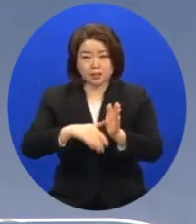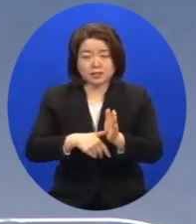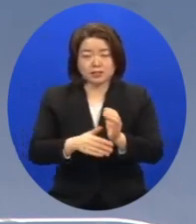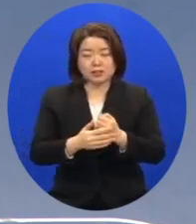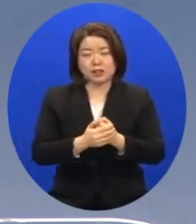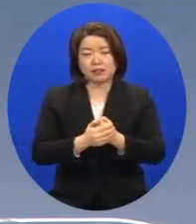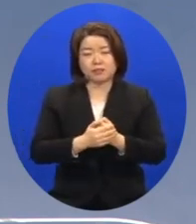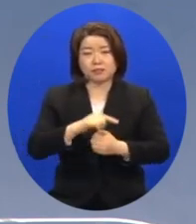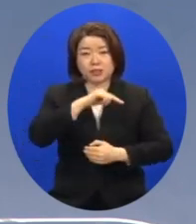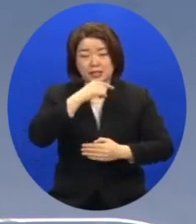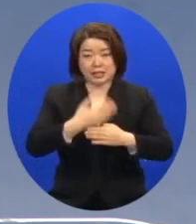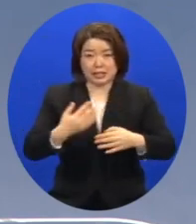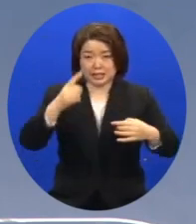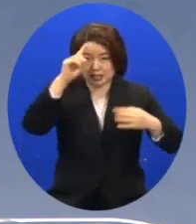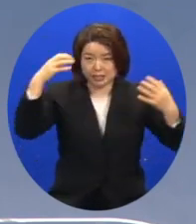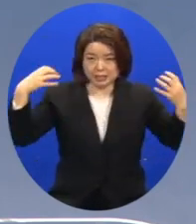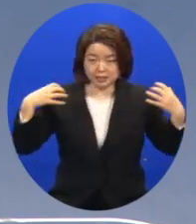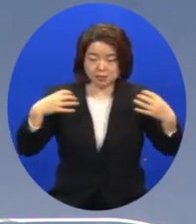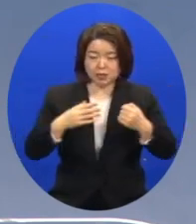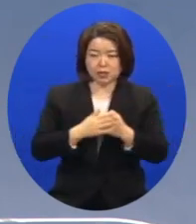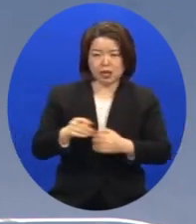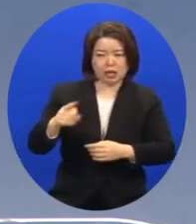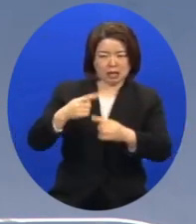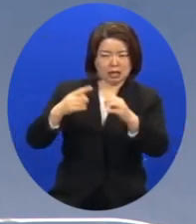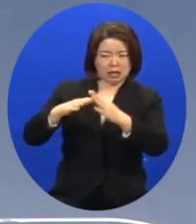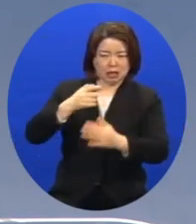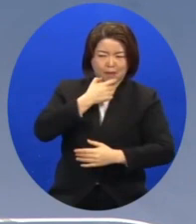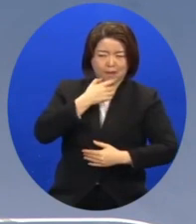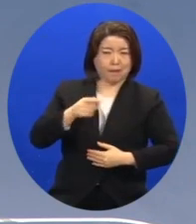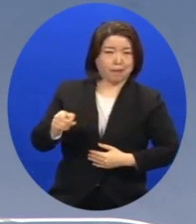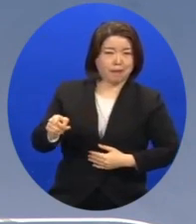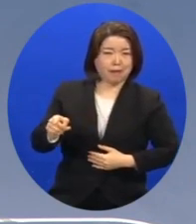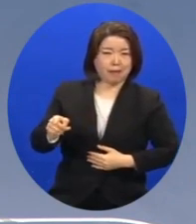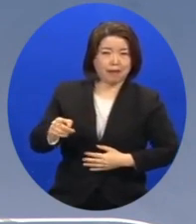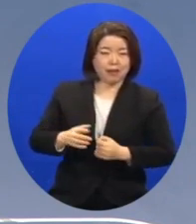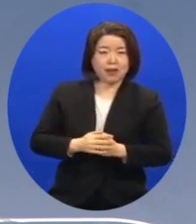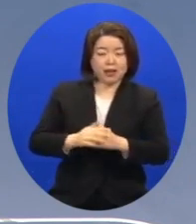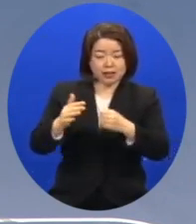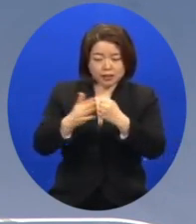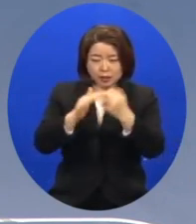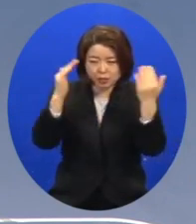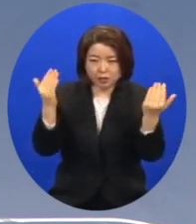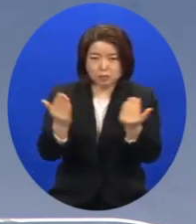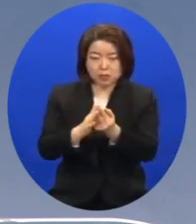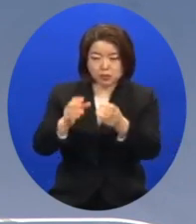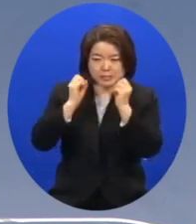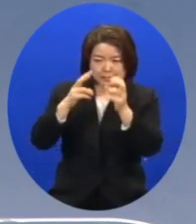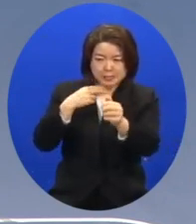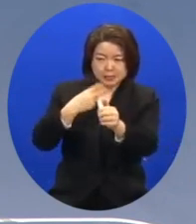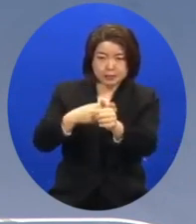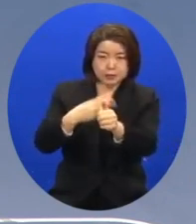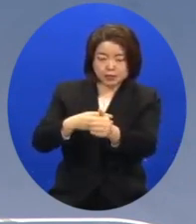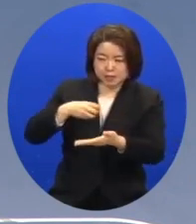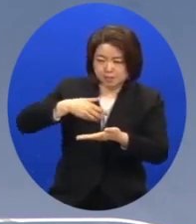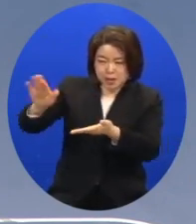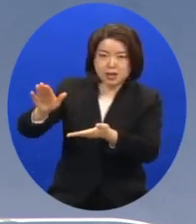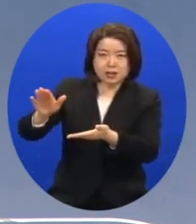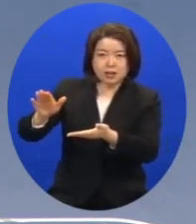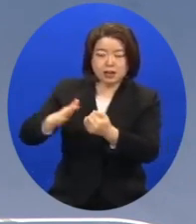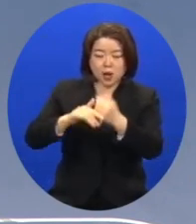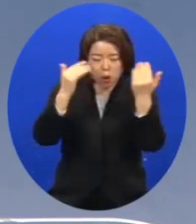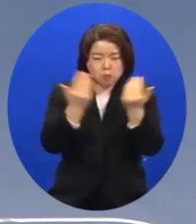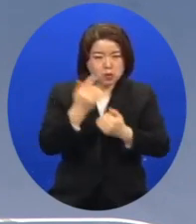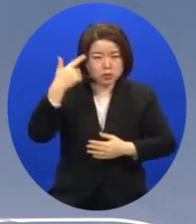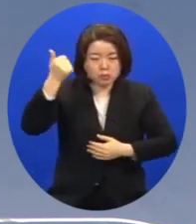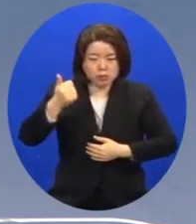정부가 교회를 눈에 가시처럼 생각을 그래서 모든 선교사를 다 추방 했어요 모든 목사를